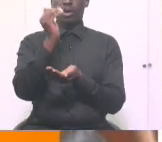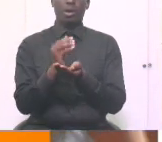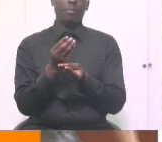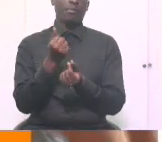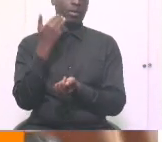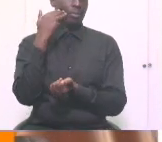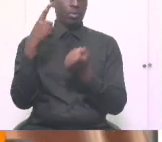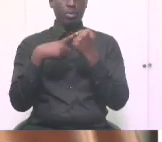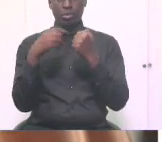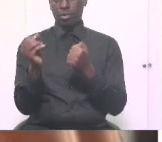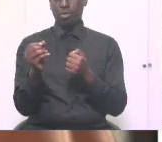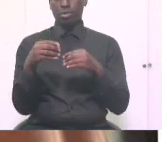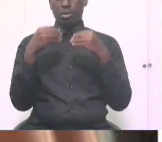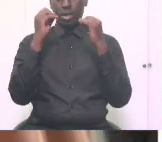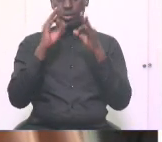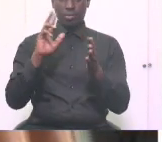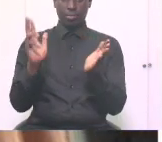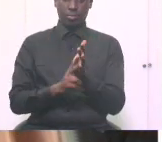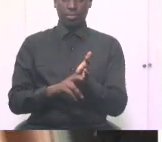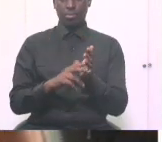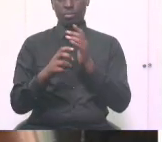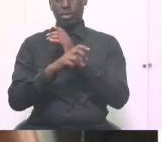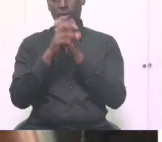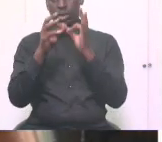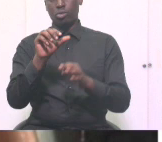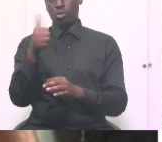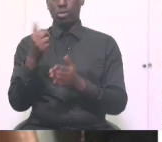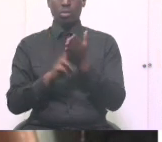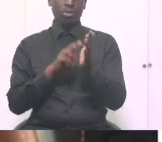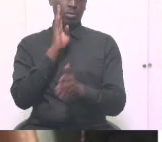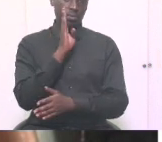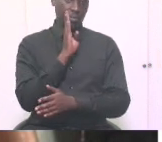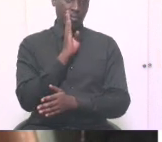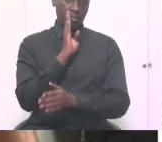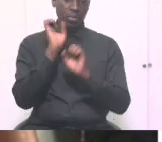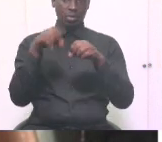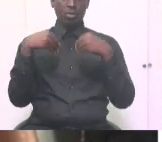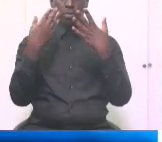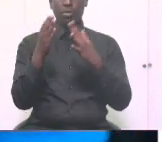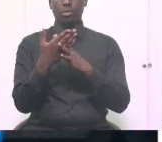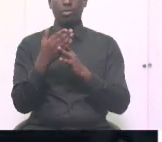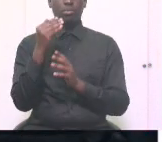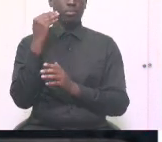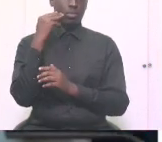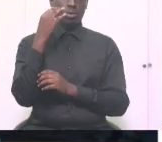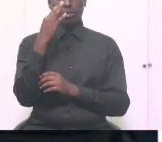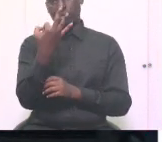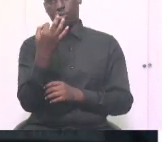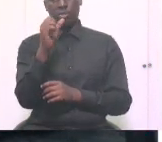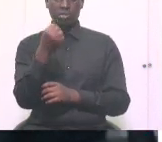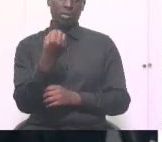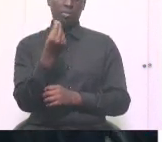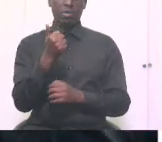ya 60 million kuko naramukamijwe gutwara icyundi hakoreshejwe uburiganya ngo yatanga hagati ya 300,000 to 500,000